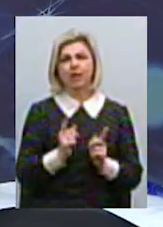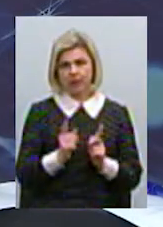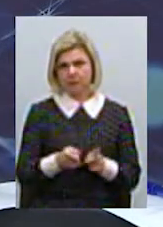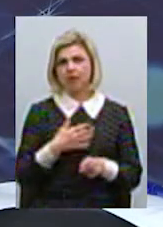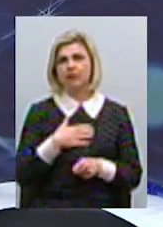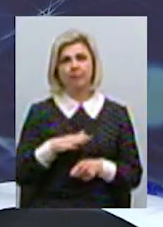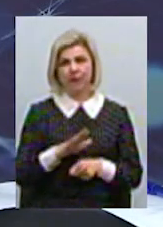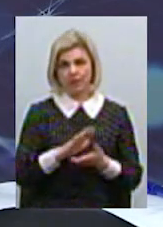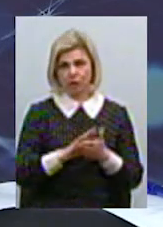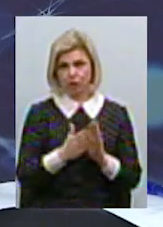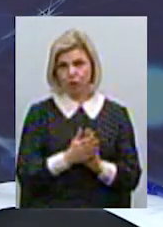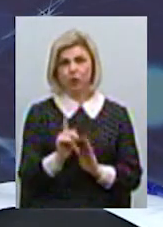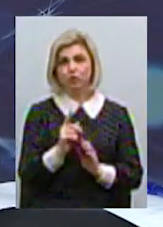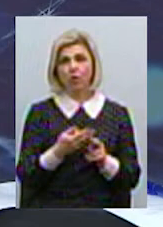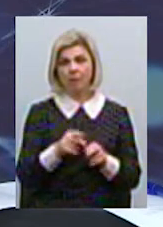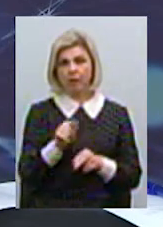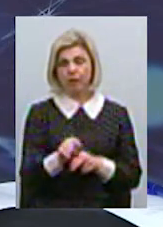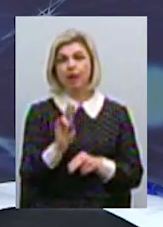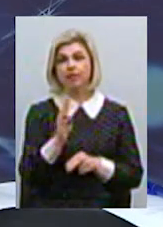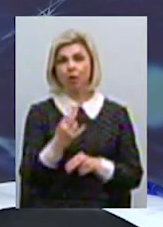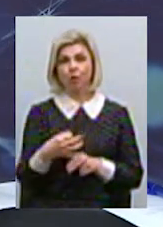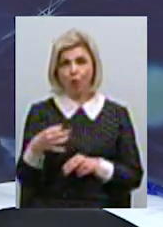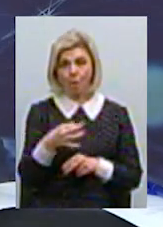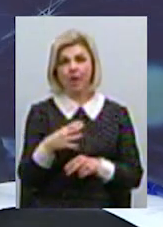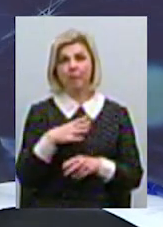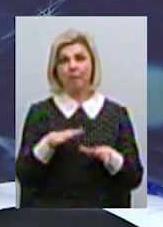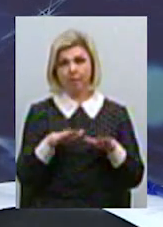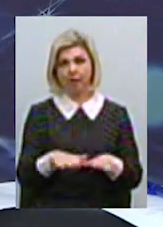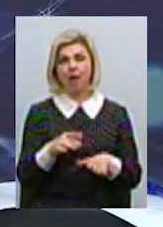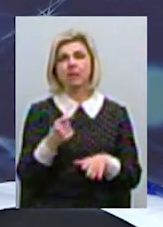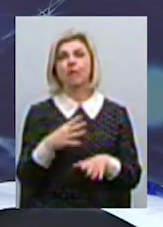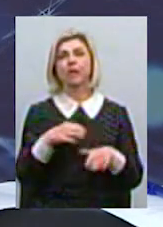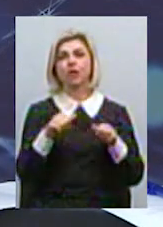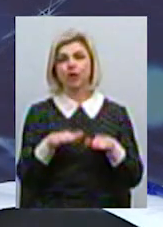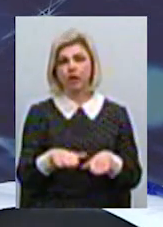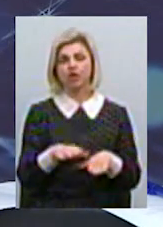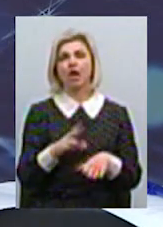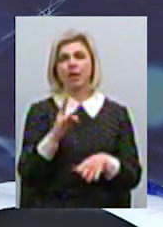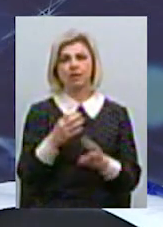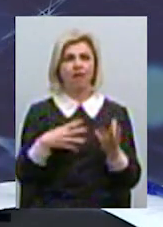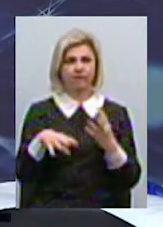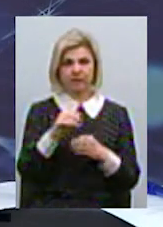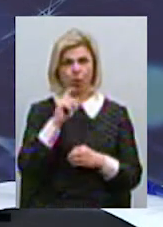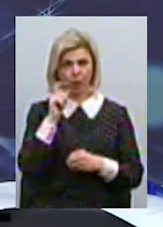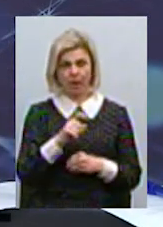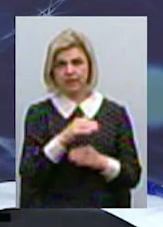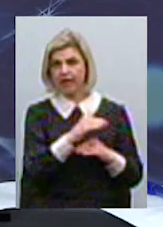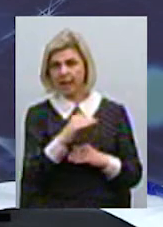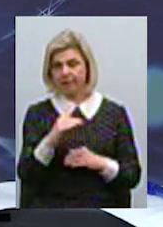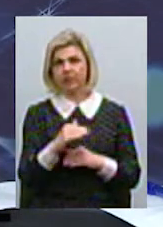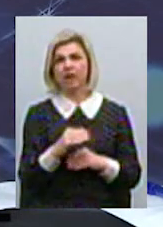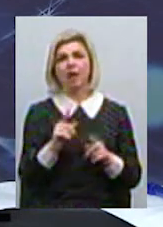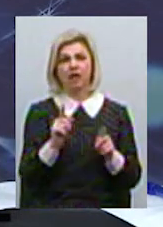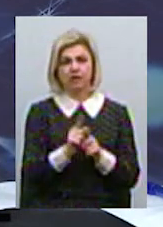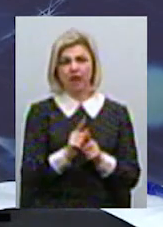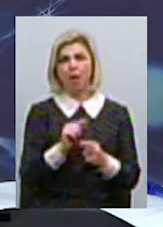що сама Миколаївщина стала тим майданчиком, де було прийнято рішення щодо створення на всеукраїнському рівні мережі